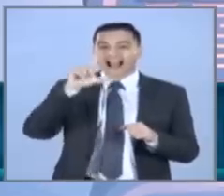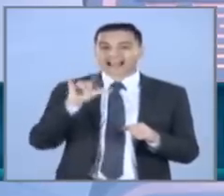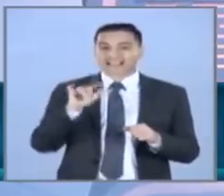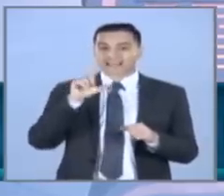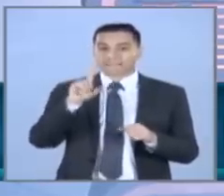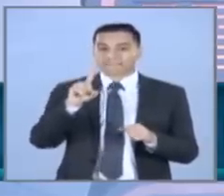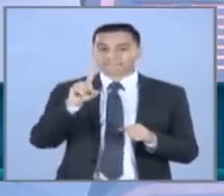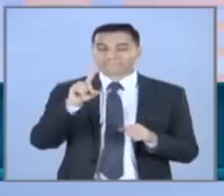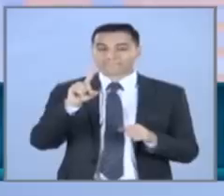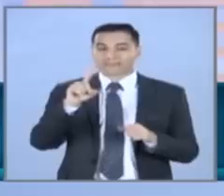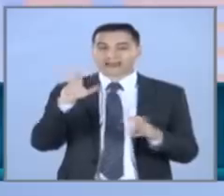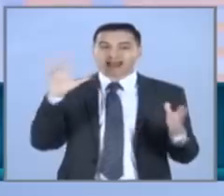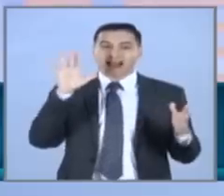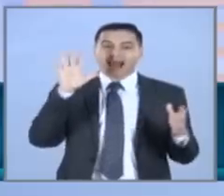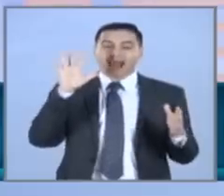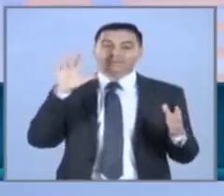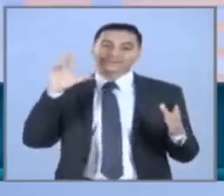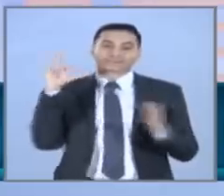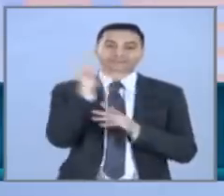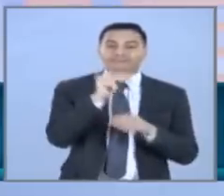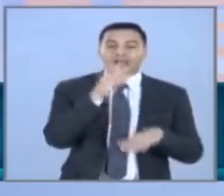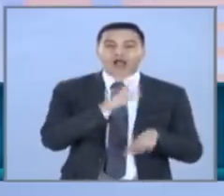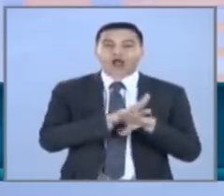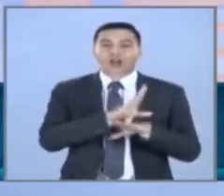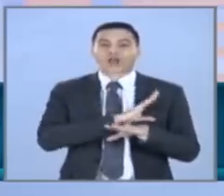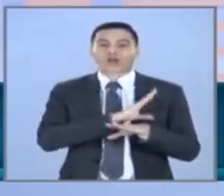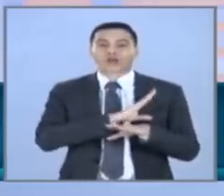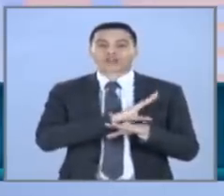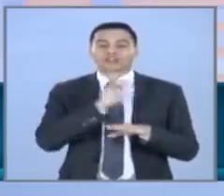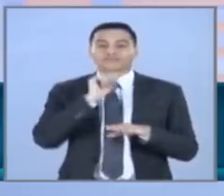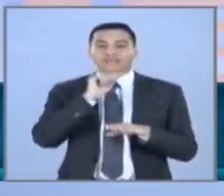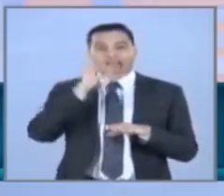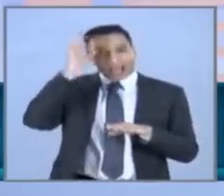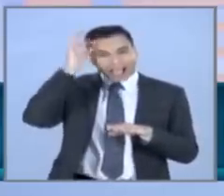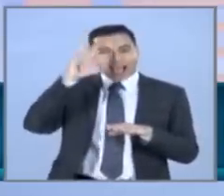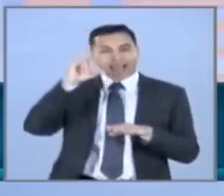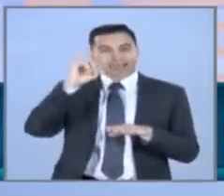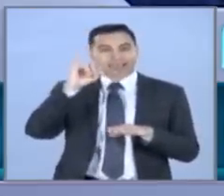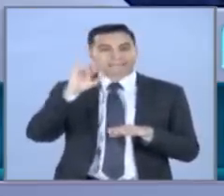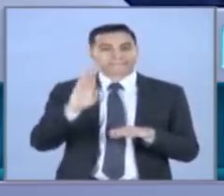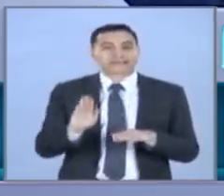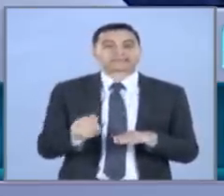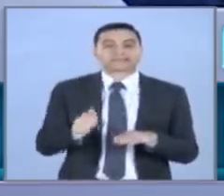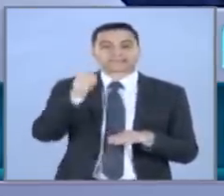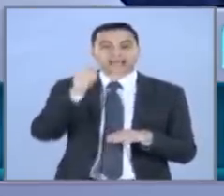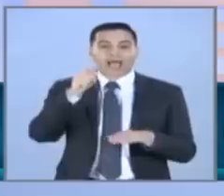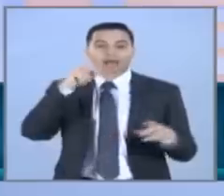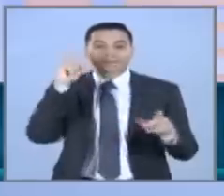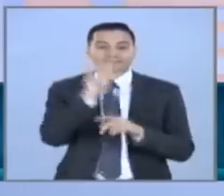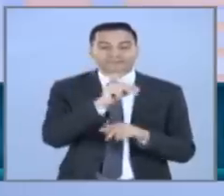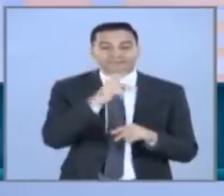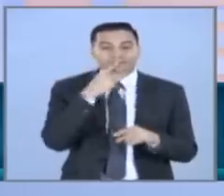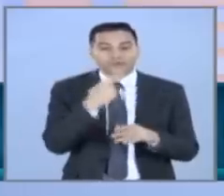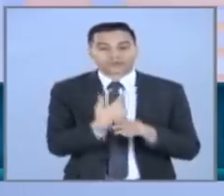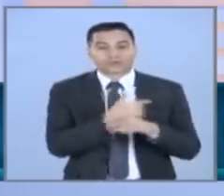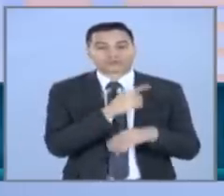على الجيش التابع لأرشدوك النمسا تشارلز. عمر إجابتك إسبانيا. يا